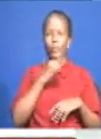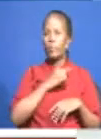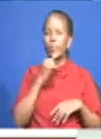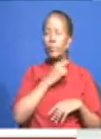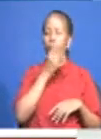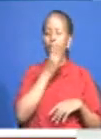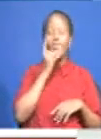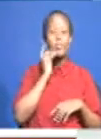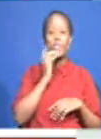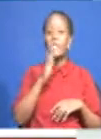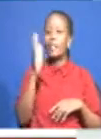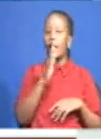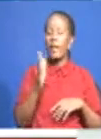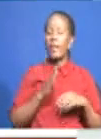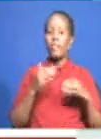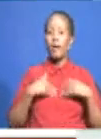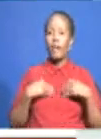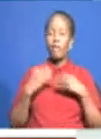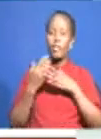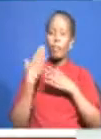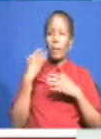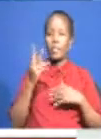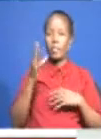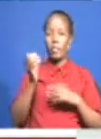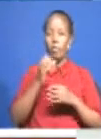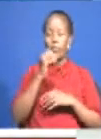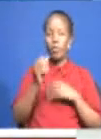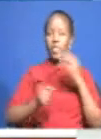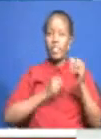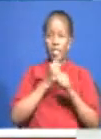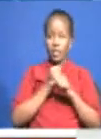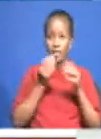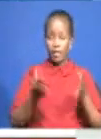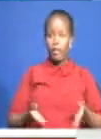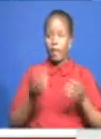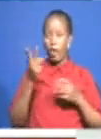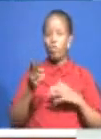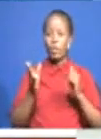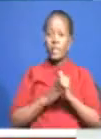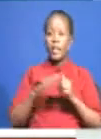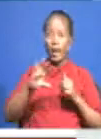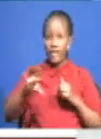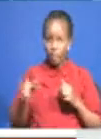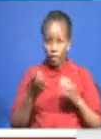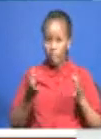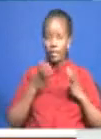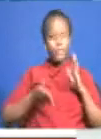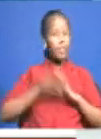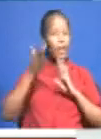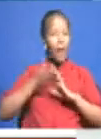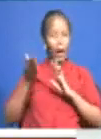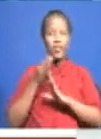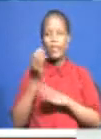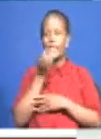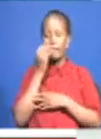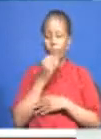muda wa zaidi ya miaka 40. Kufikia sasa kaunti 29 zinahitaji chakula cha msaada kwa dharura, huku ikisemekana zaidi ya watu milioni